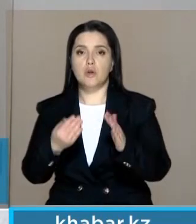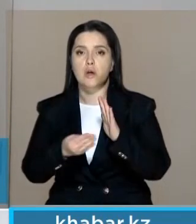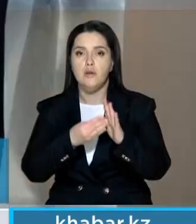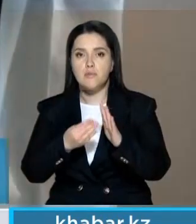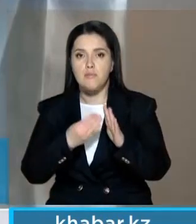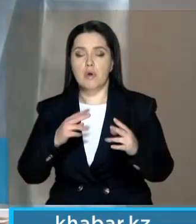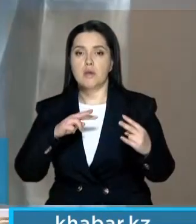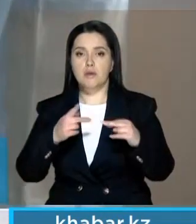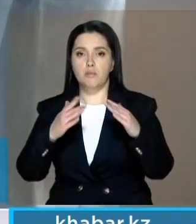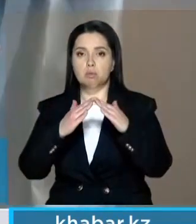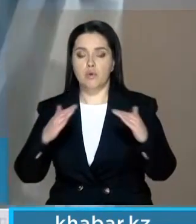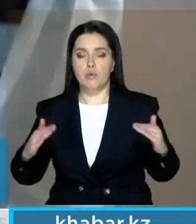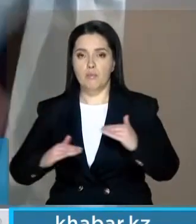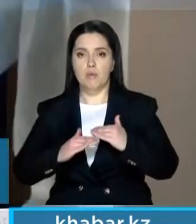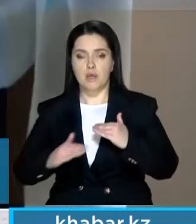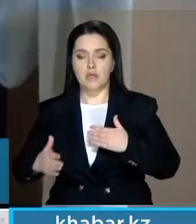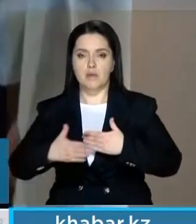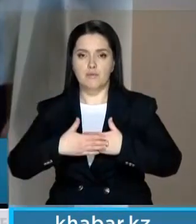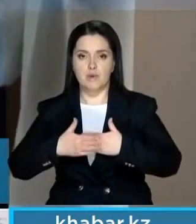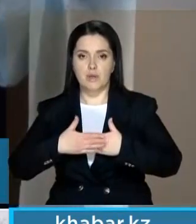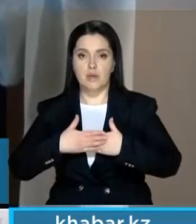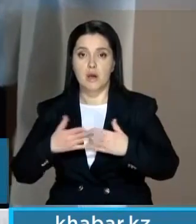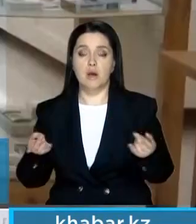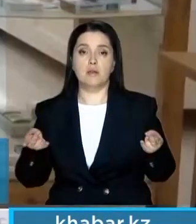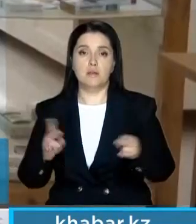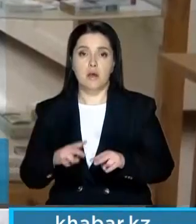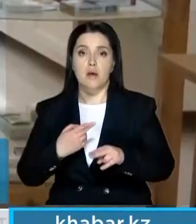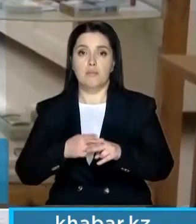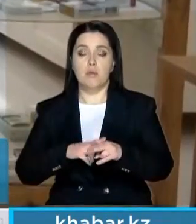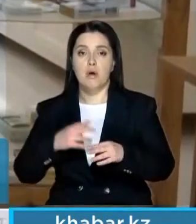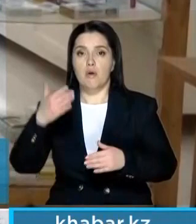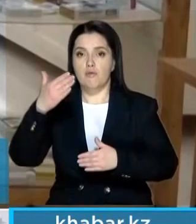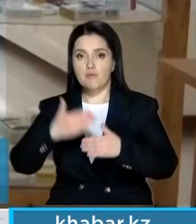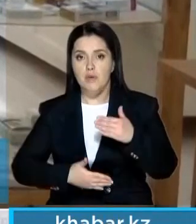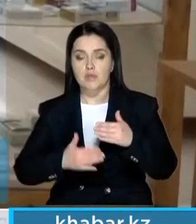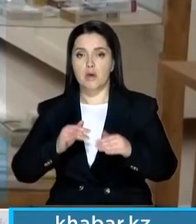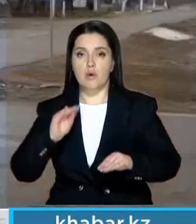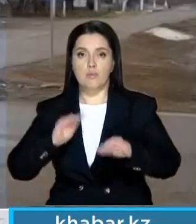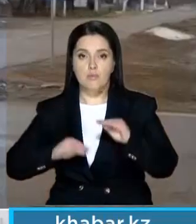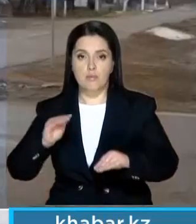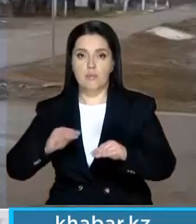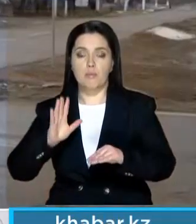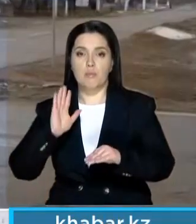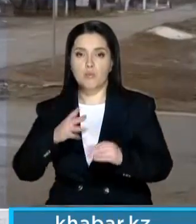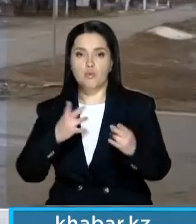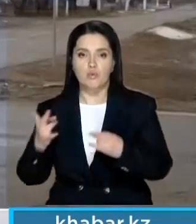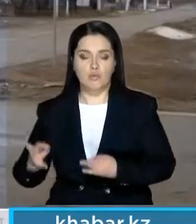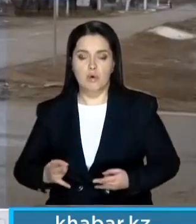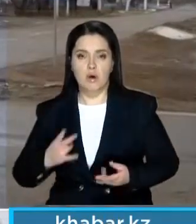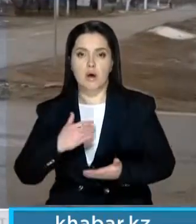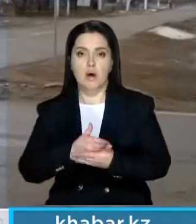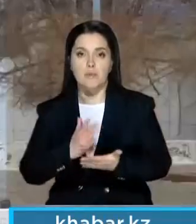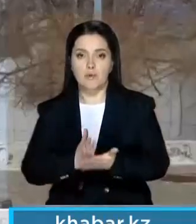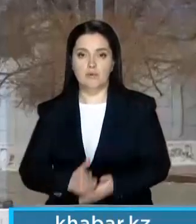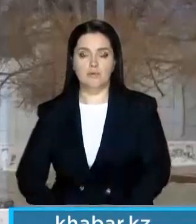заменили кровлю полы двери и окна здания осталось преобразить фасад и доукомплектовать медучреждение необходимым оборудованием